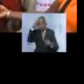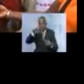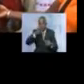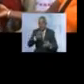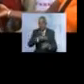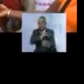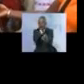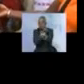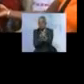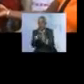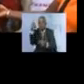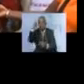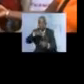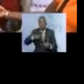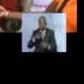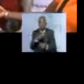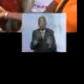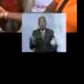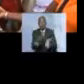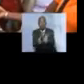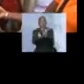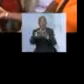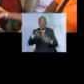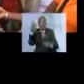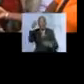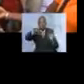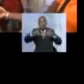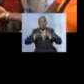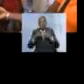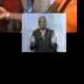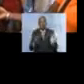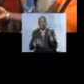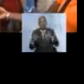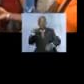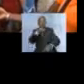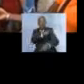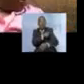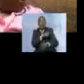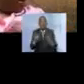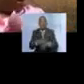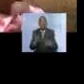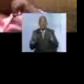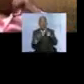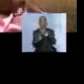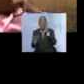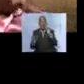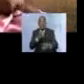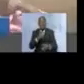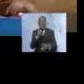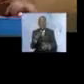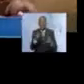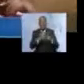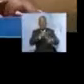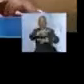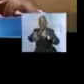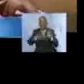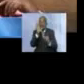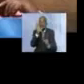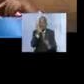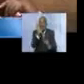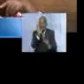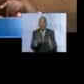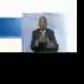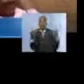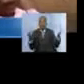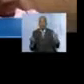sens, pour que nous ayons une vaccination de qualité dans la région du Béké. Je dis à tous les mamans de faire vacciner